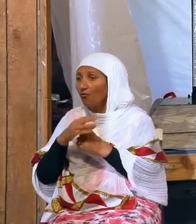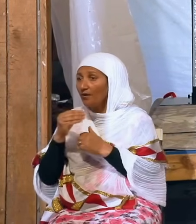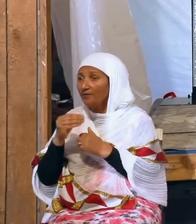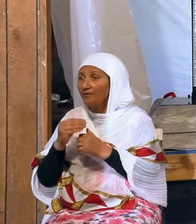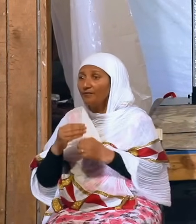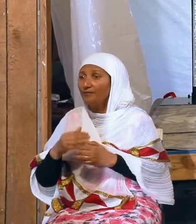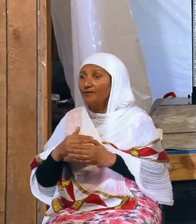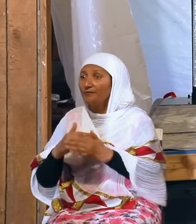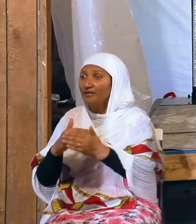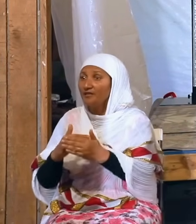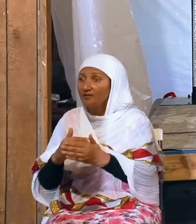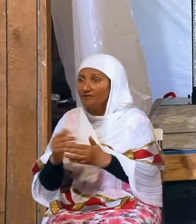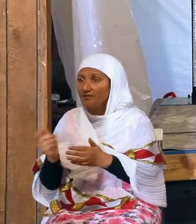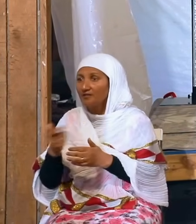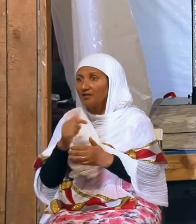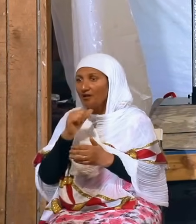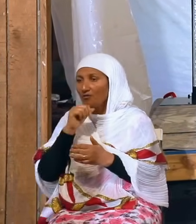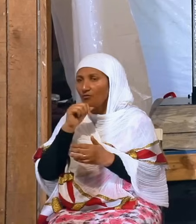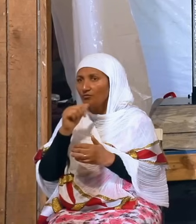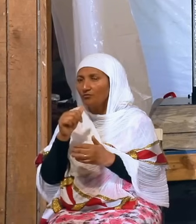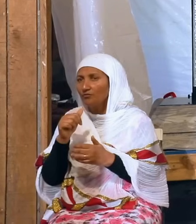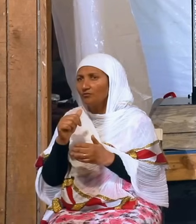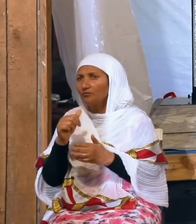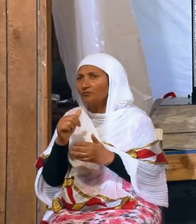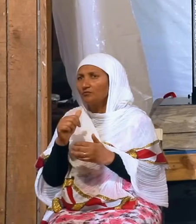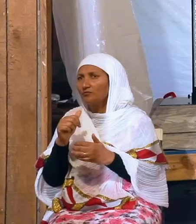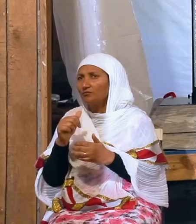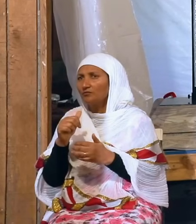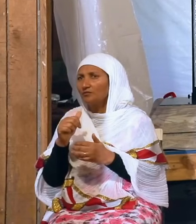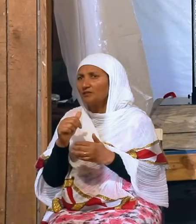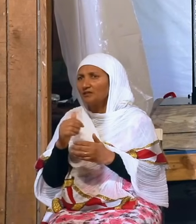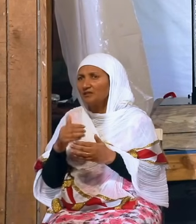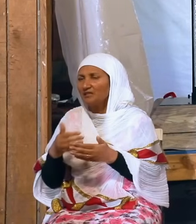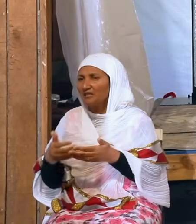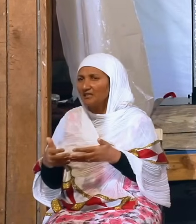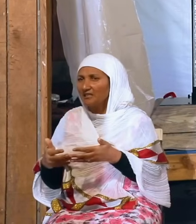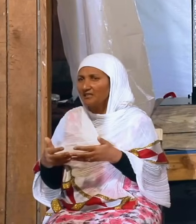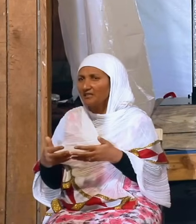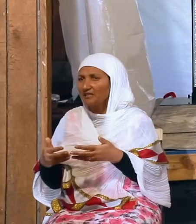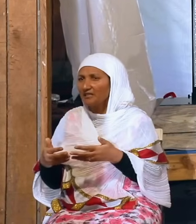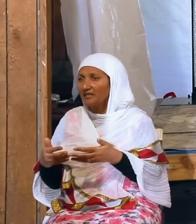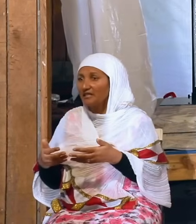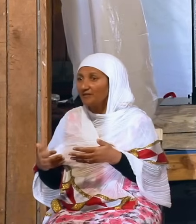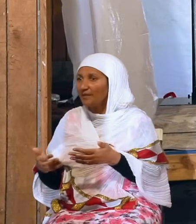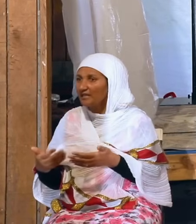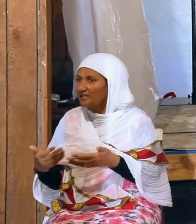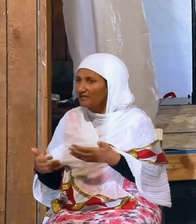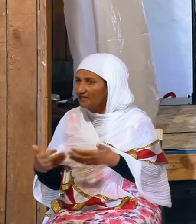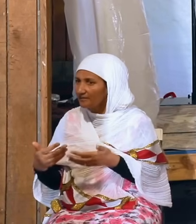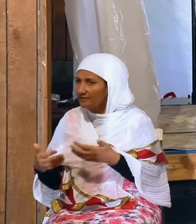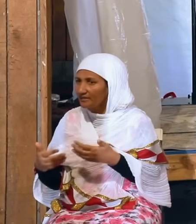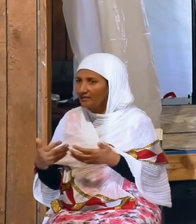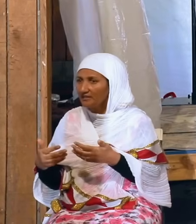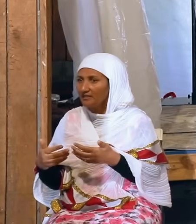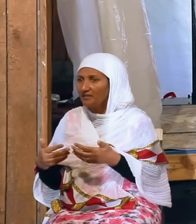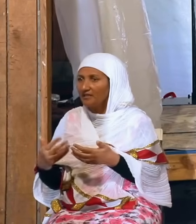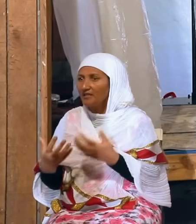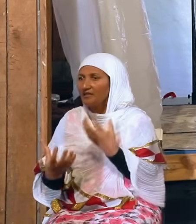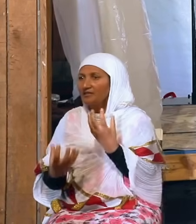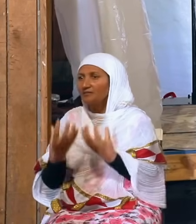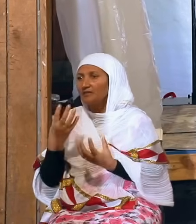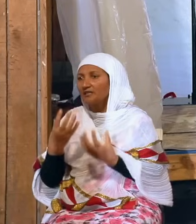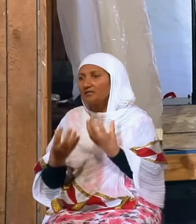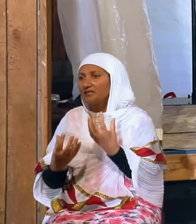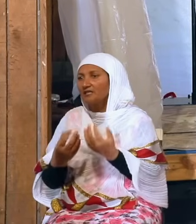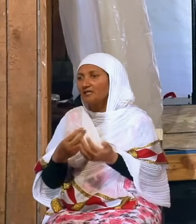ሳይሆን ኒውትራል የመሆን ጠባይ ነው ያላቸውና ቀስ በቀስ ይሄን ነገር ወደ መለማመድ የሚሄድ መነሻ ነው ወይ ይሄ